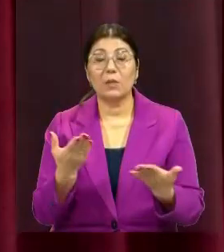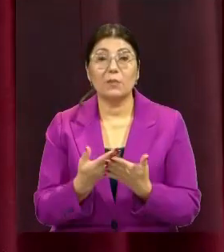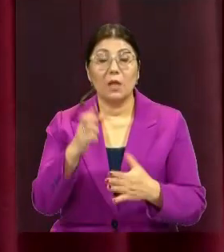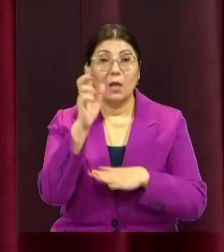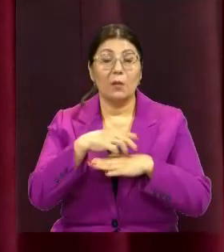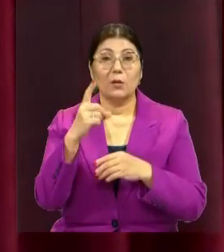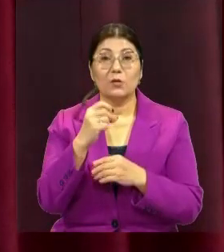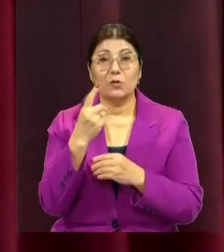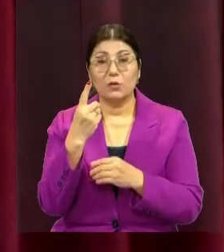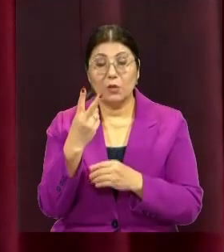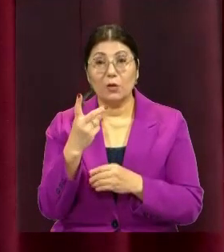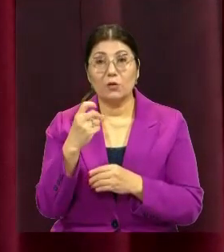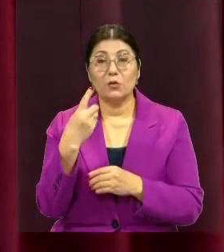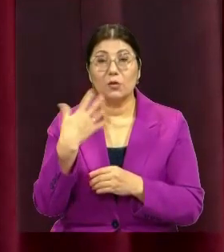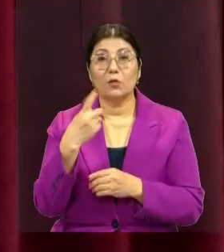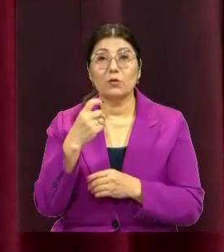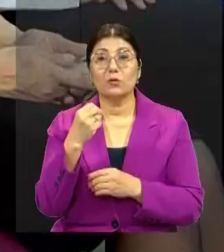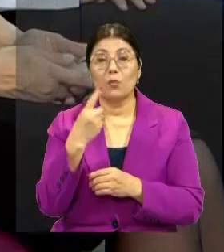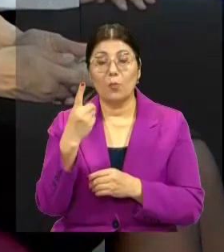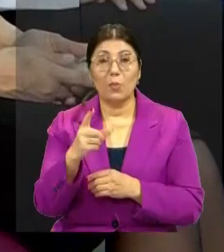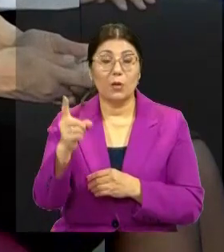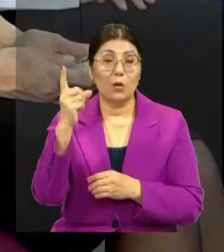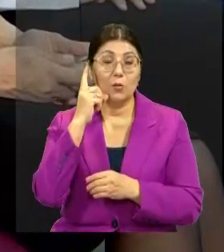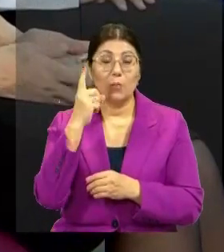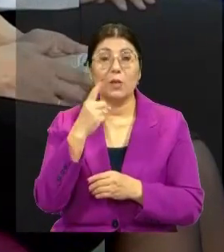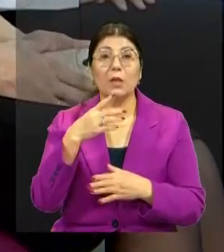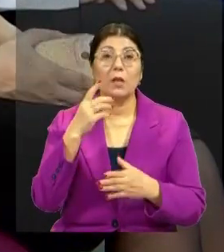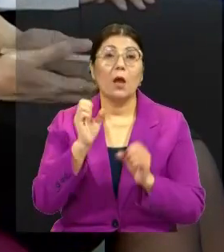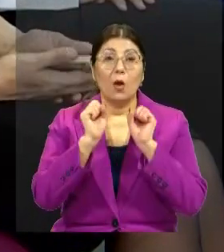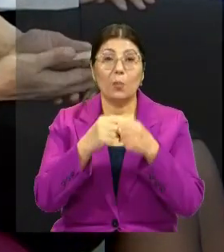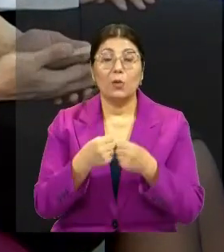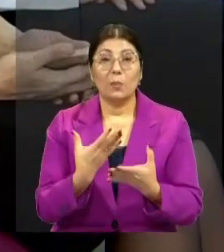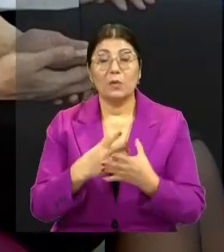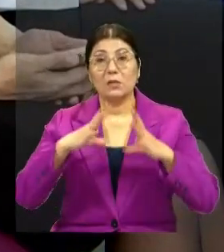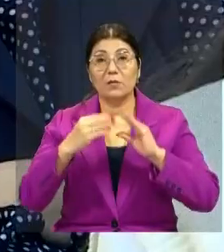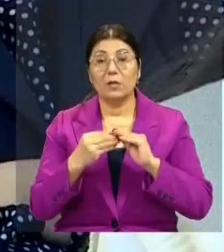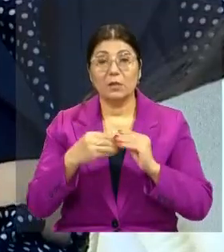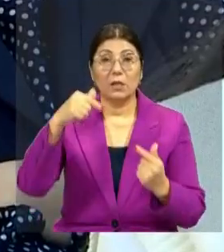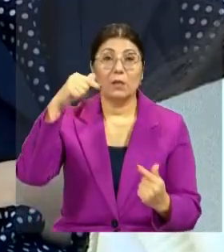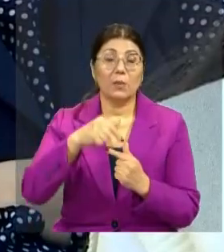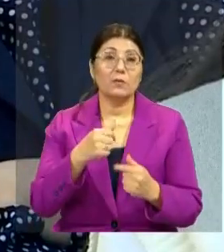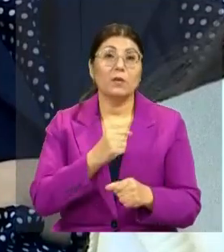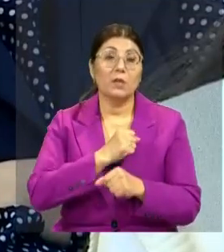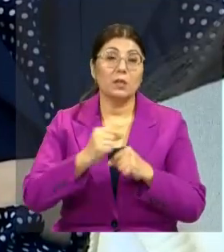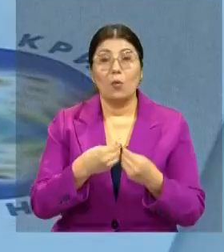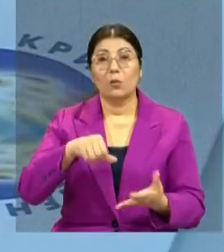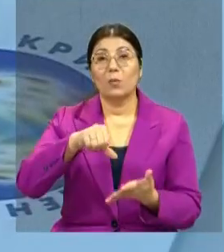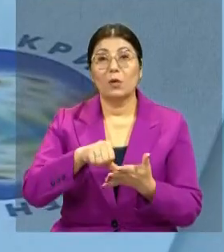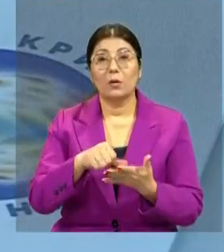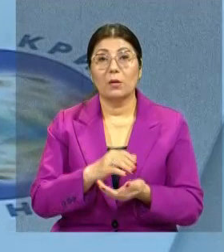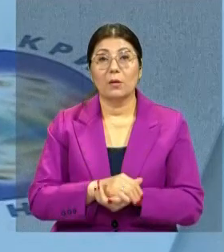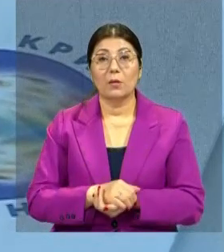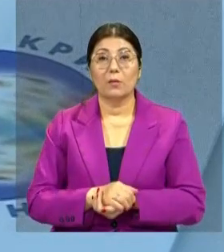мына 102, 150, 111 нөмірлеріне тынымсыз қызмет етеді. Ресми статистикалық деректерге сүйенсек, зорлық-зомбылыққа әрбір